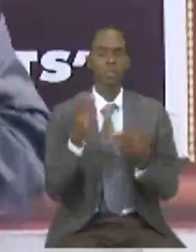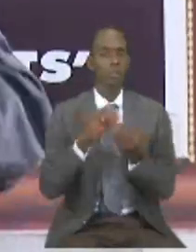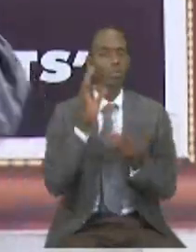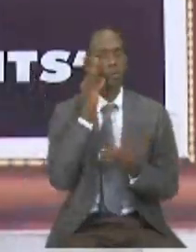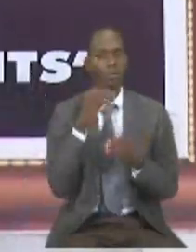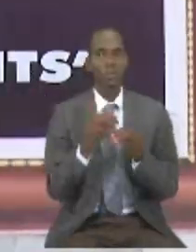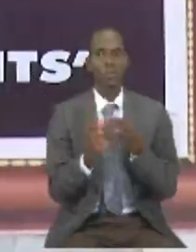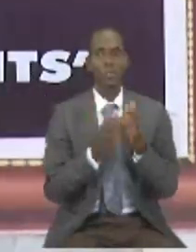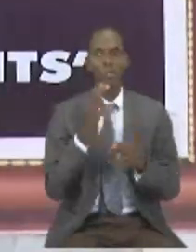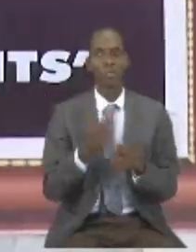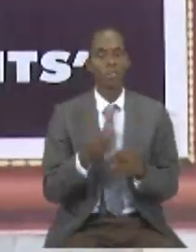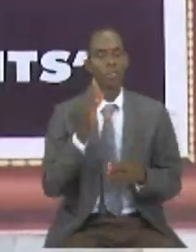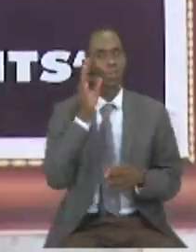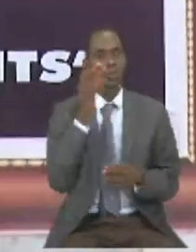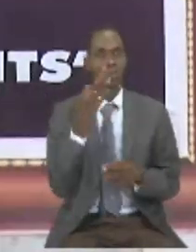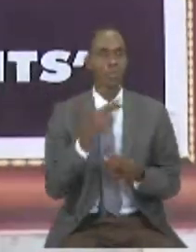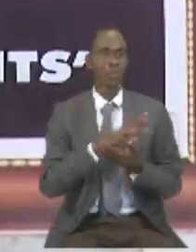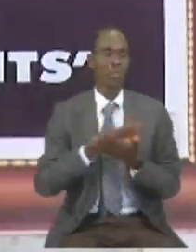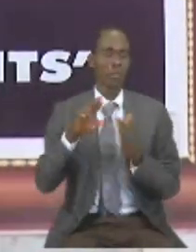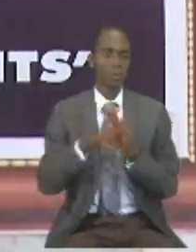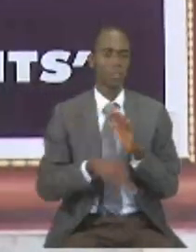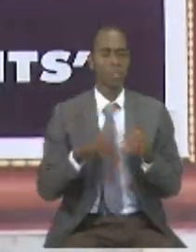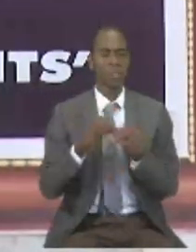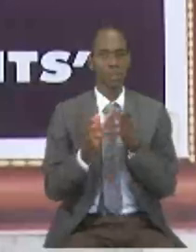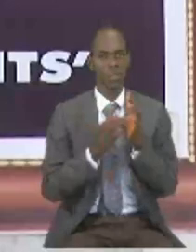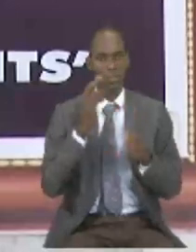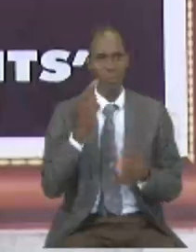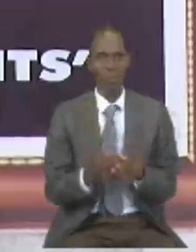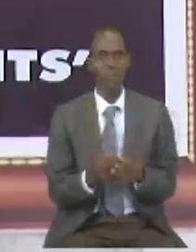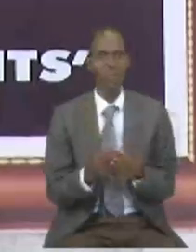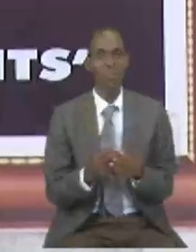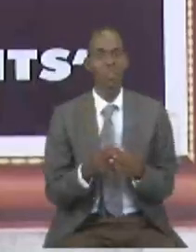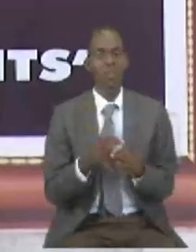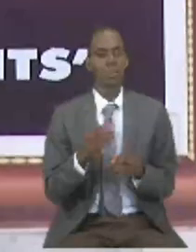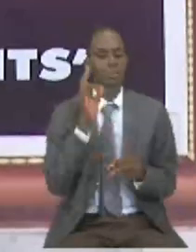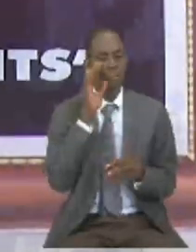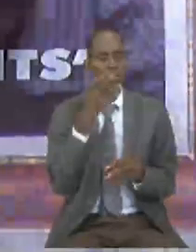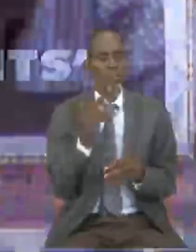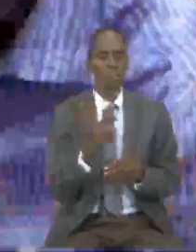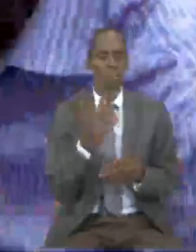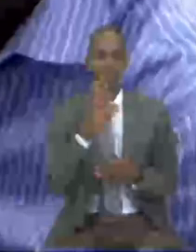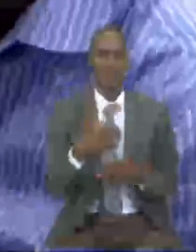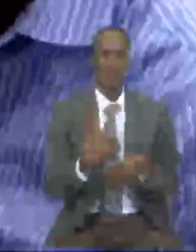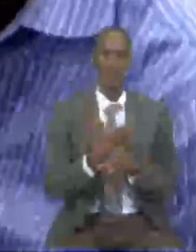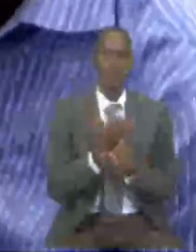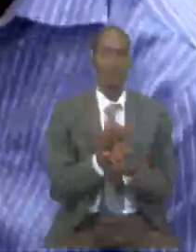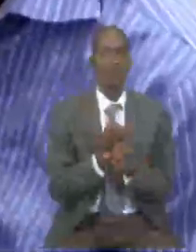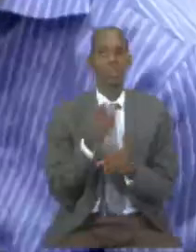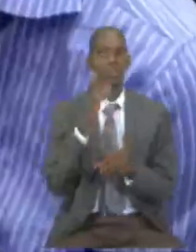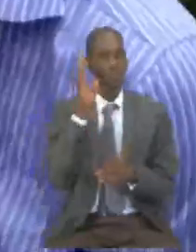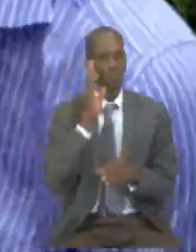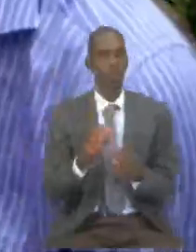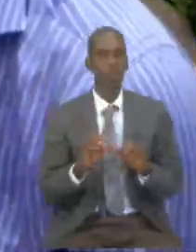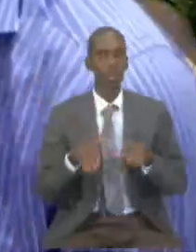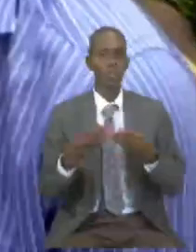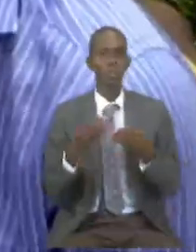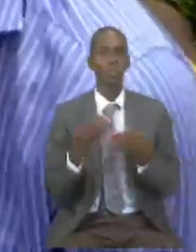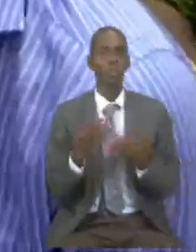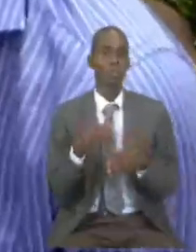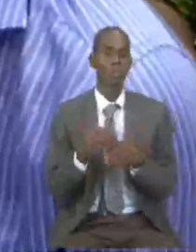porter du fruit de la justice, vous allez continuer d'en porter. Le fruit de régénération, vous allez emporter au nom